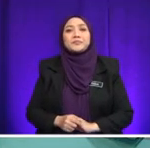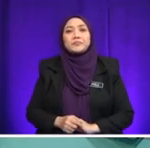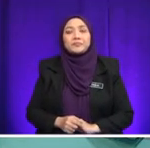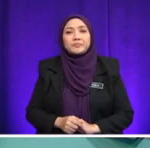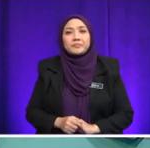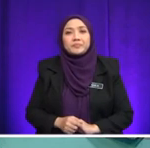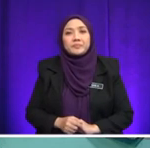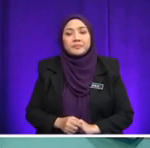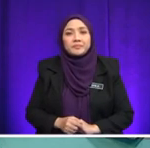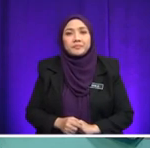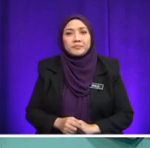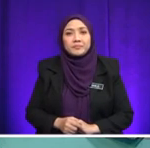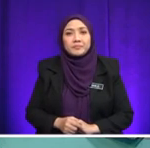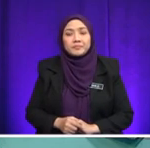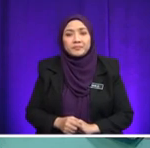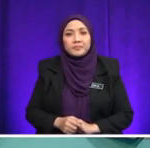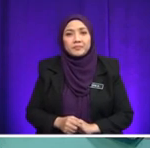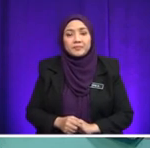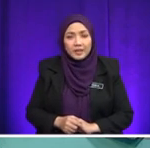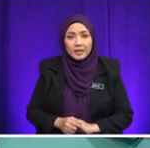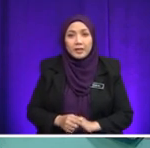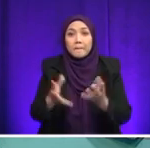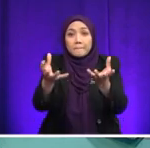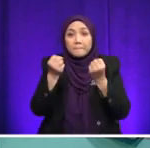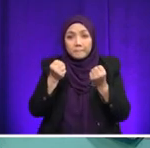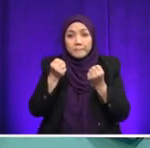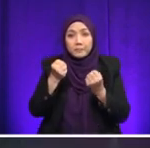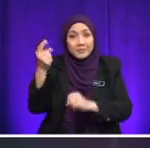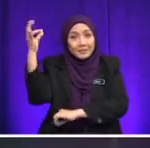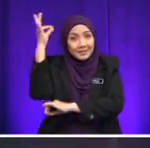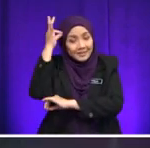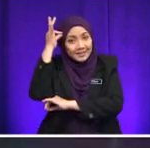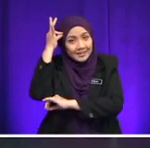yang daripada pendapat seorang lagi murid oke